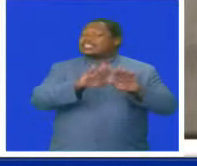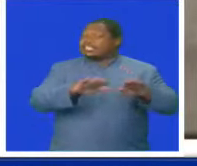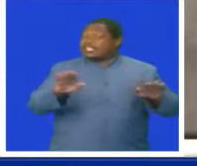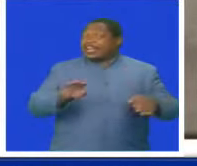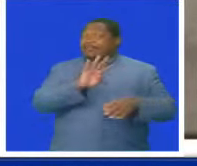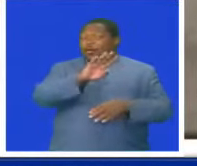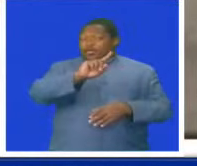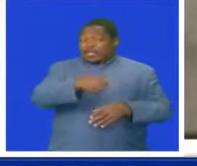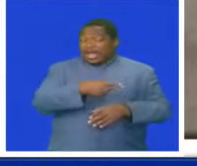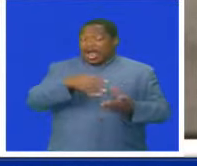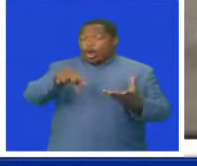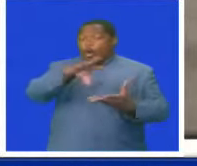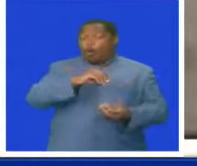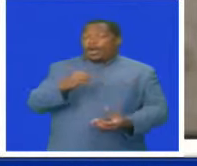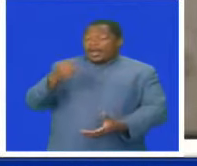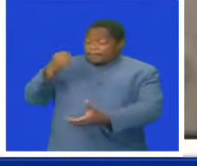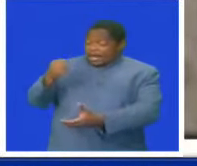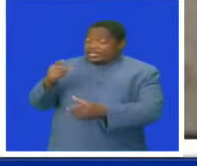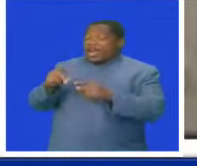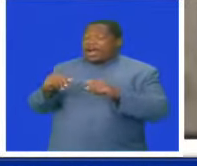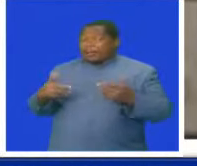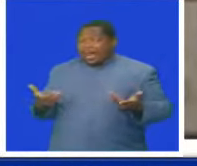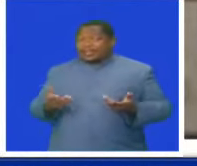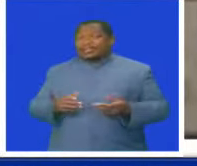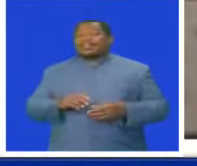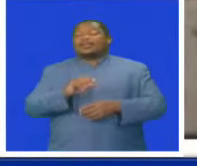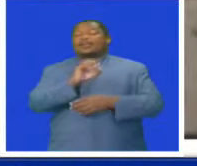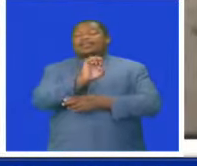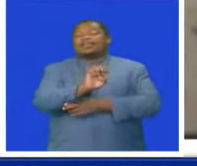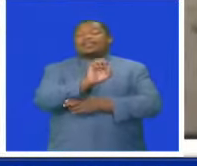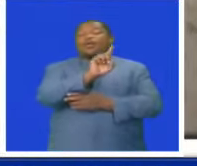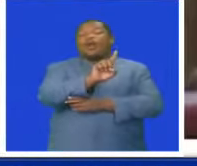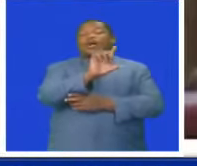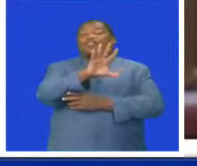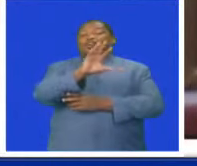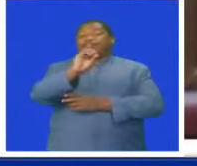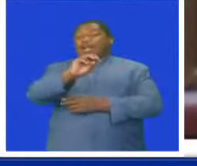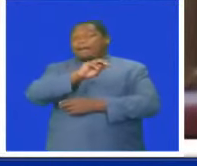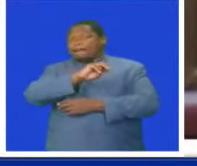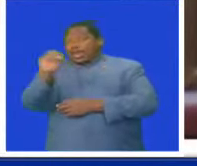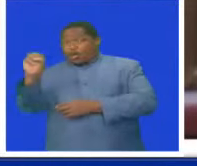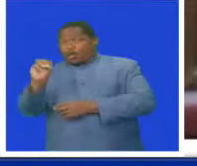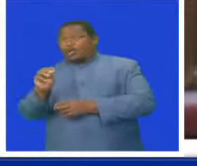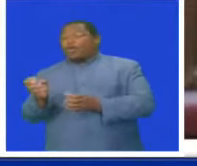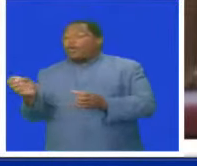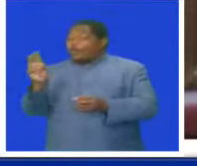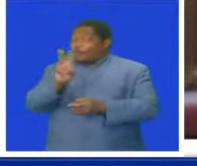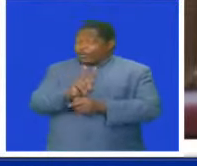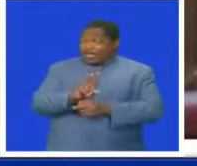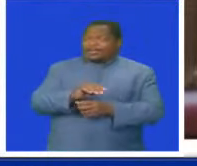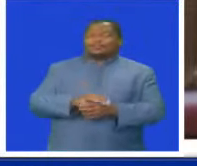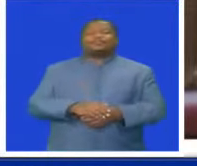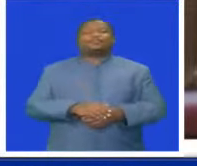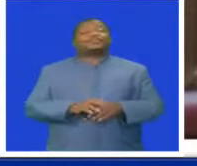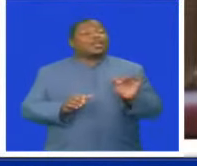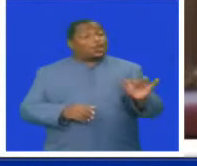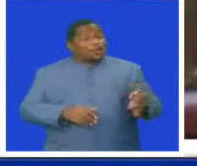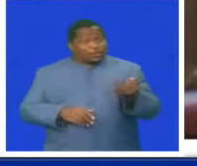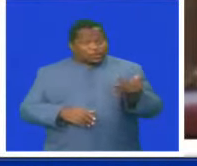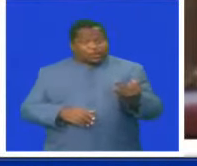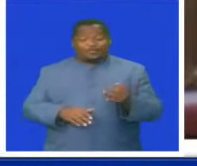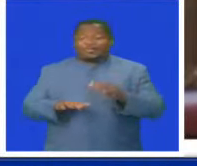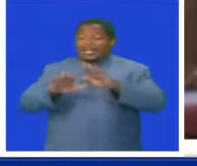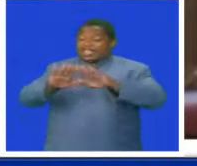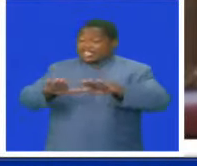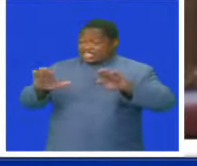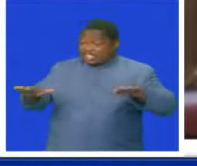abantwana bekuthiwa abantu abendlunkulu bantwana labo bavele bafundiswa nguhulumende kusukela ekuqaleni uhulumende ukukhona la